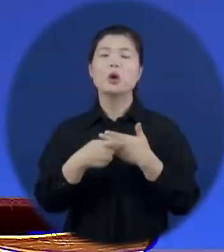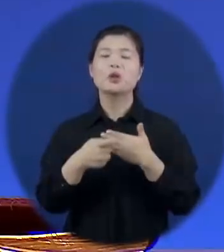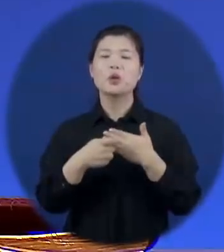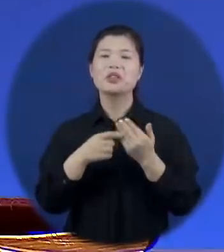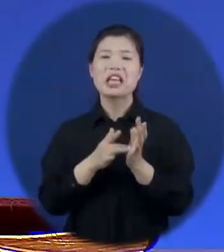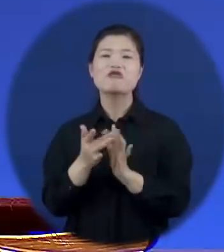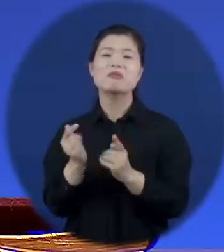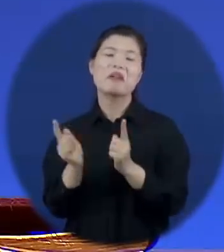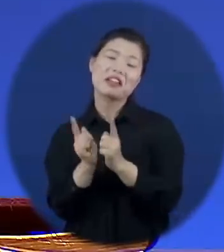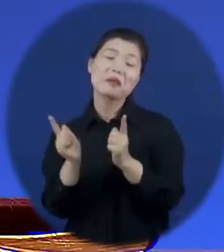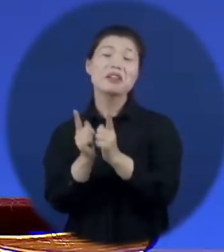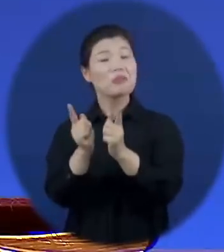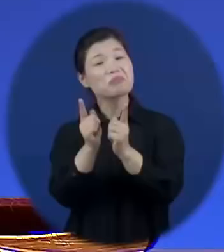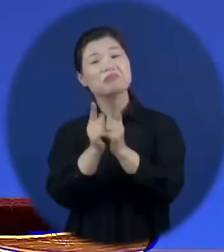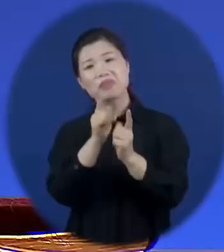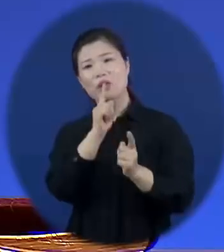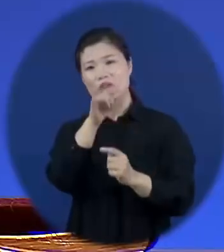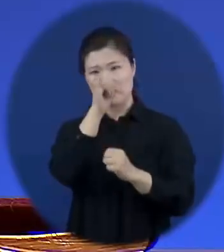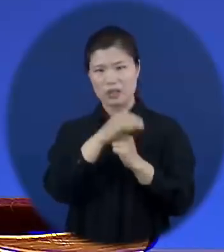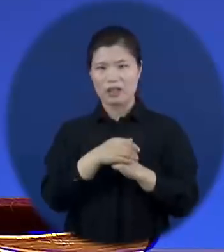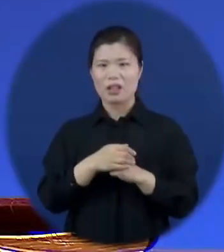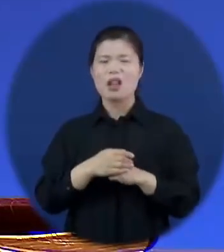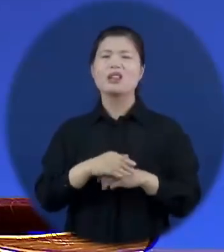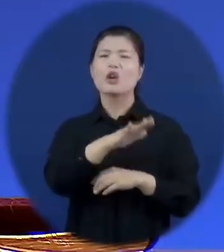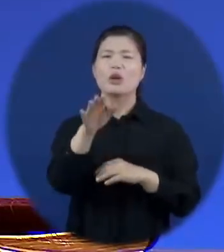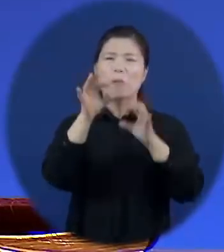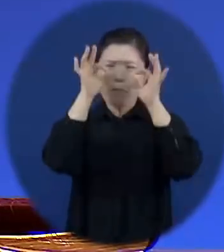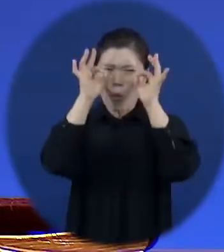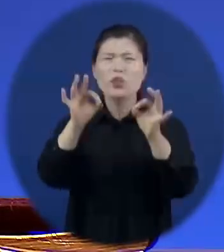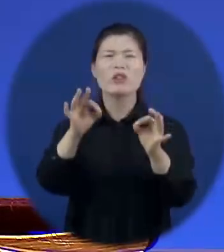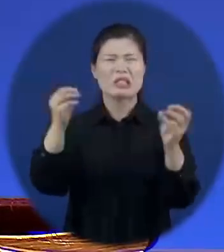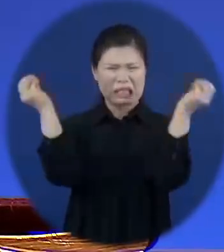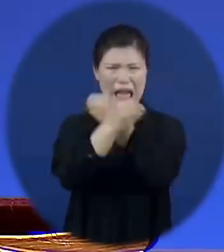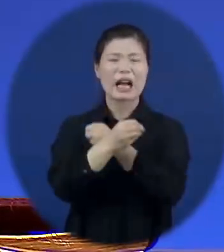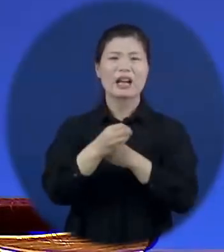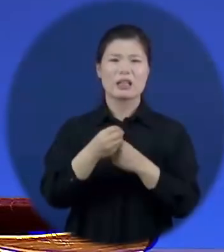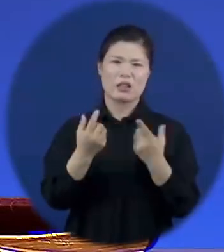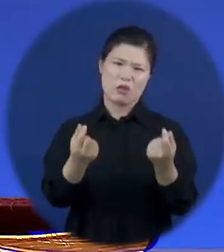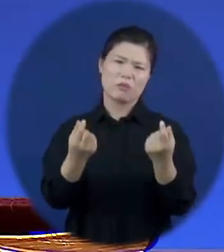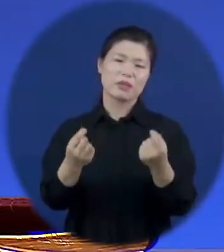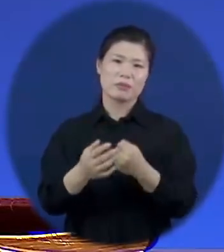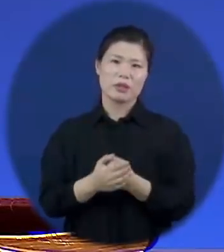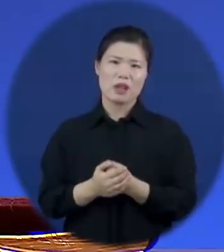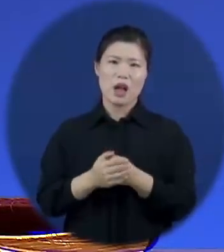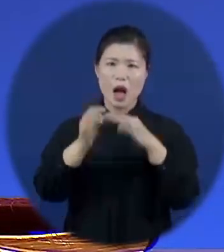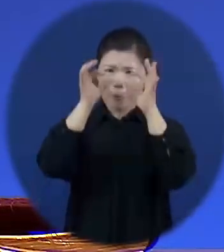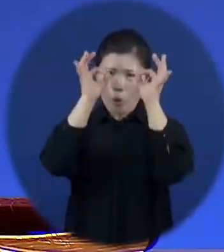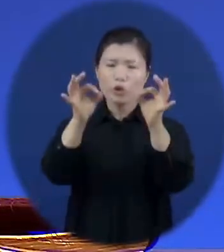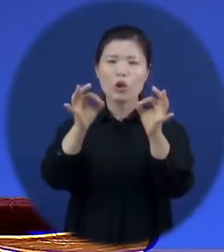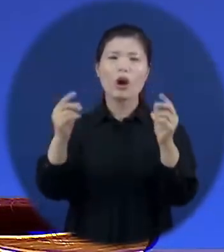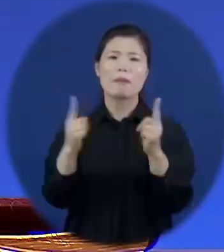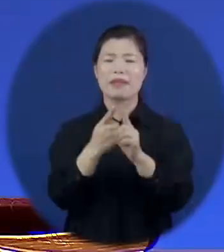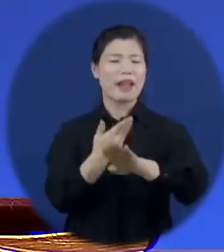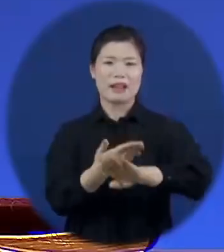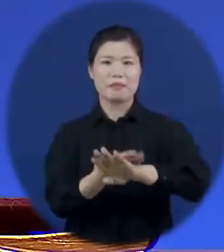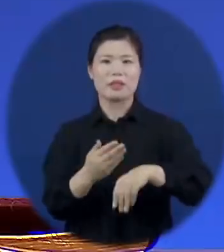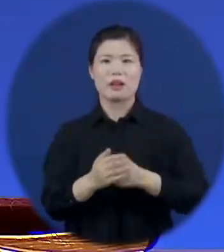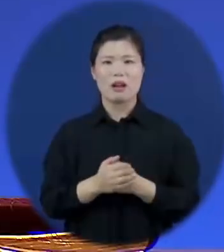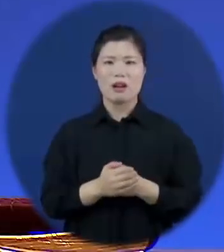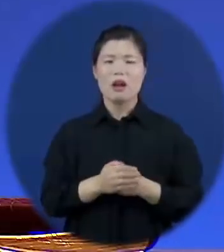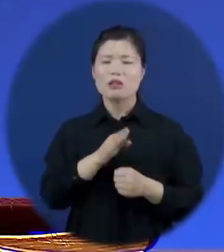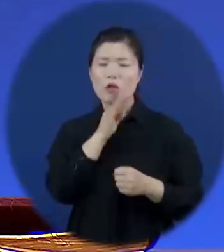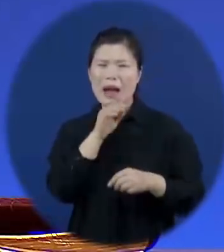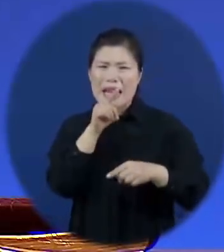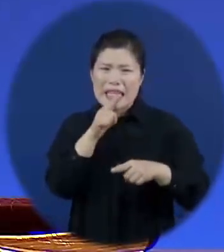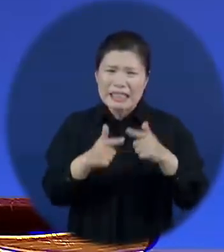만납니다. 보는 것을 만났다고 착각하고 있습니다. 그들은 삭개오가 예수님 만났던 그